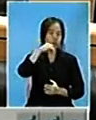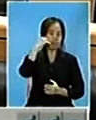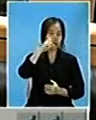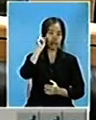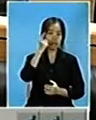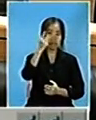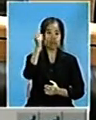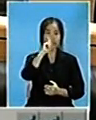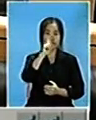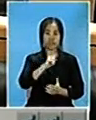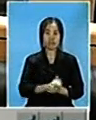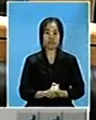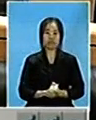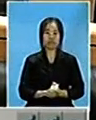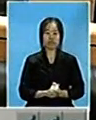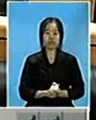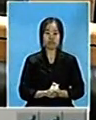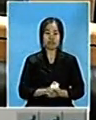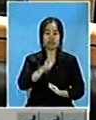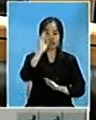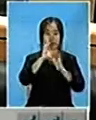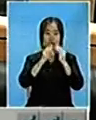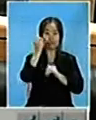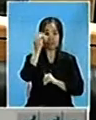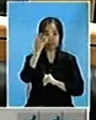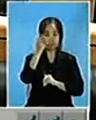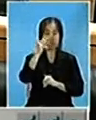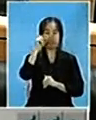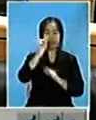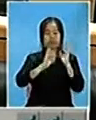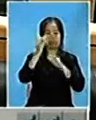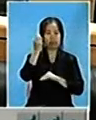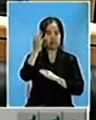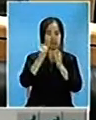กว่าเสียงข้างมากมันตัดสินความถูกต้องไม่